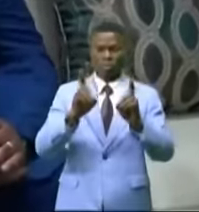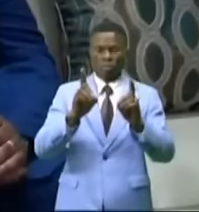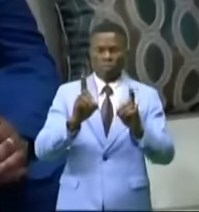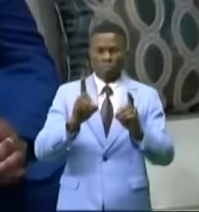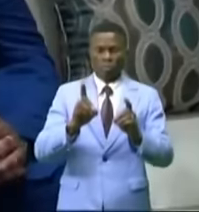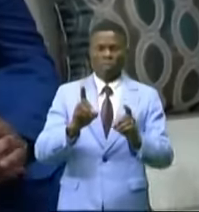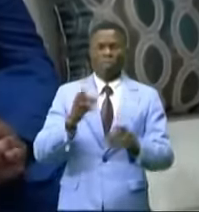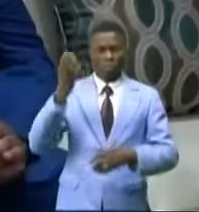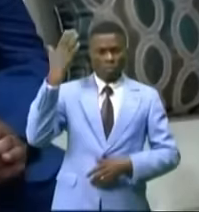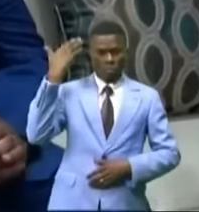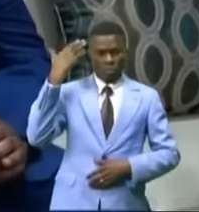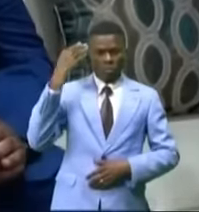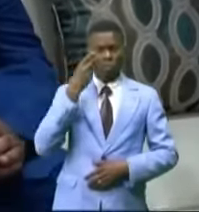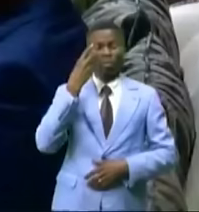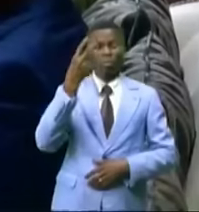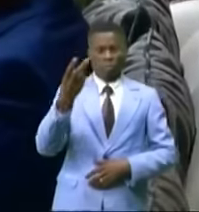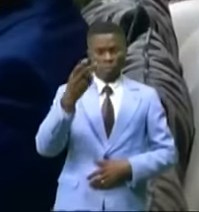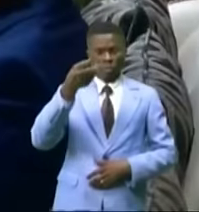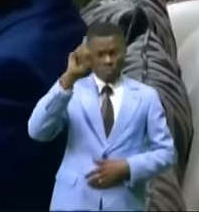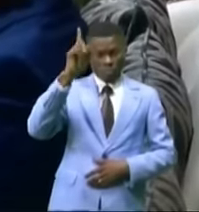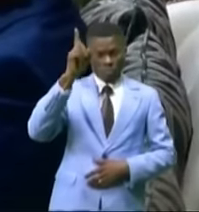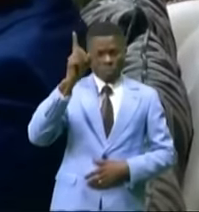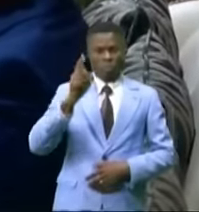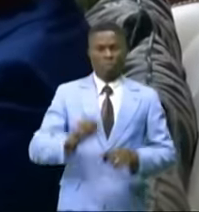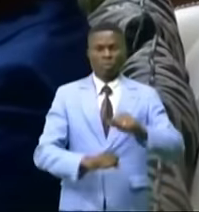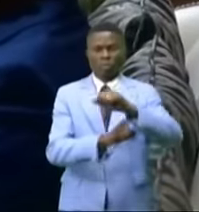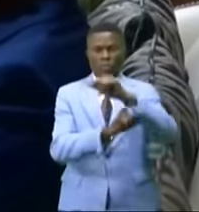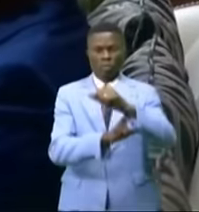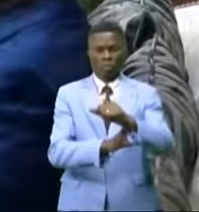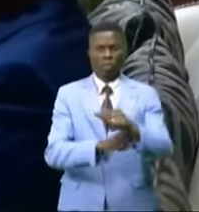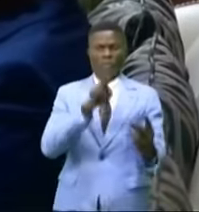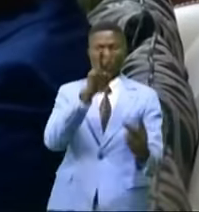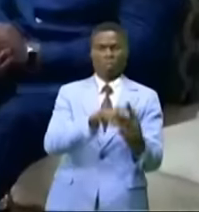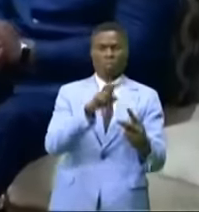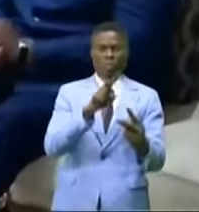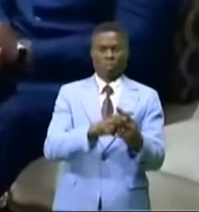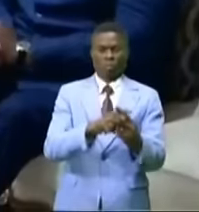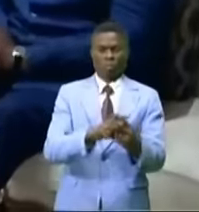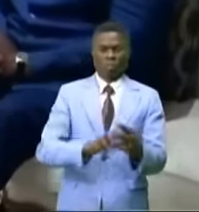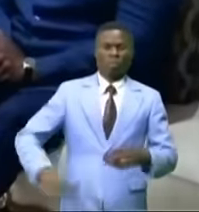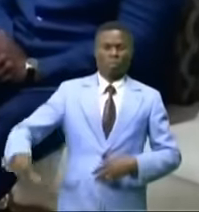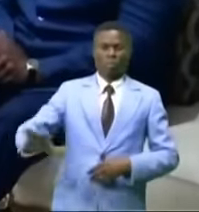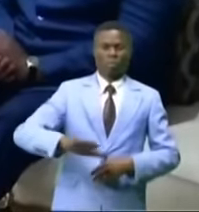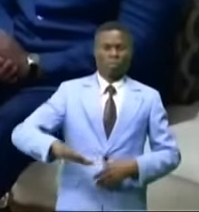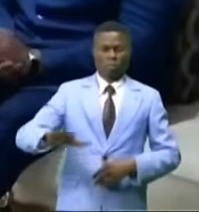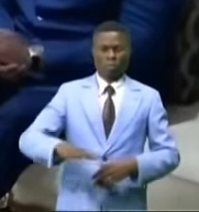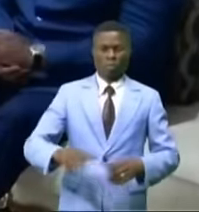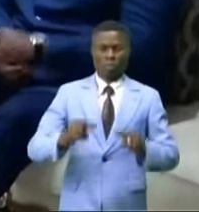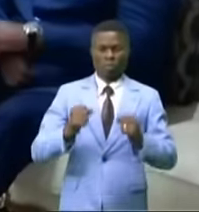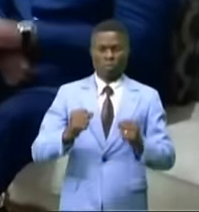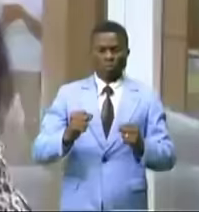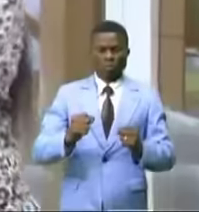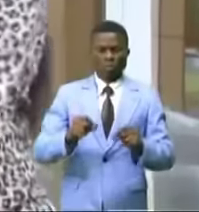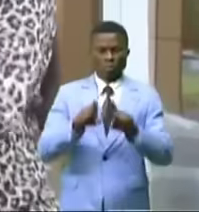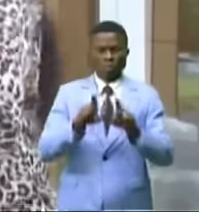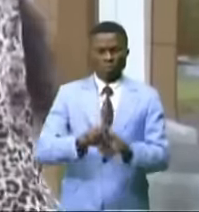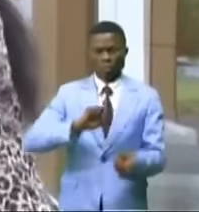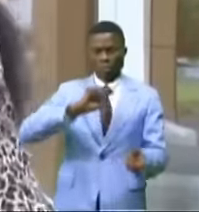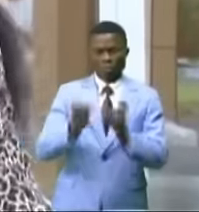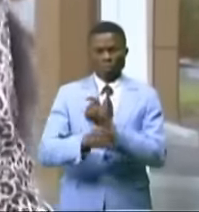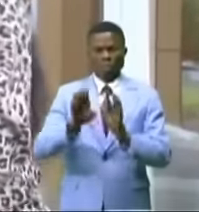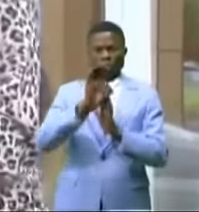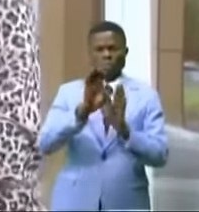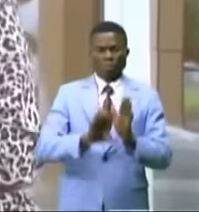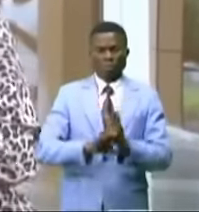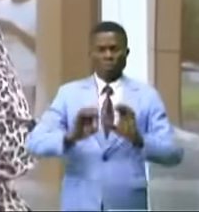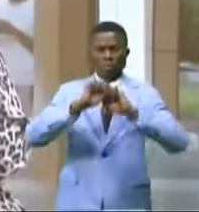d'investiture. Vision qui priorise la préservation de l'intégrité territoriale du pays et l'amélioration de